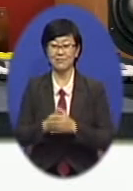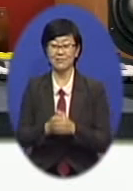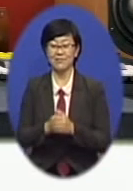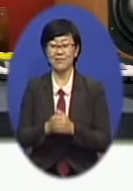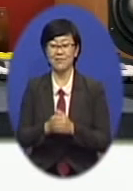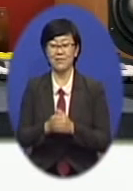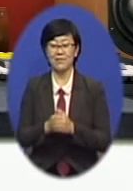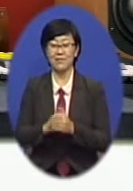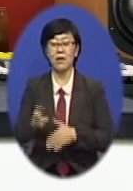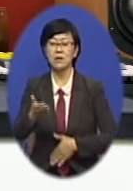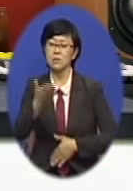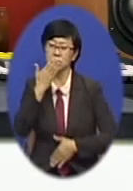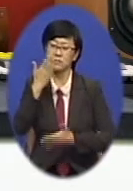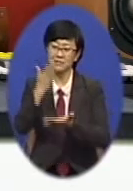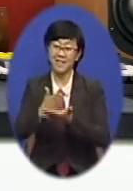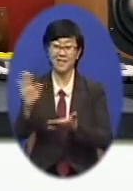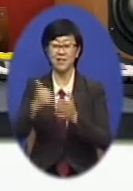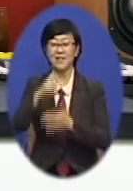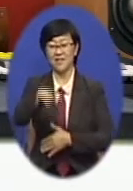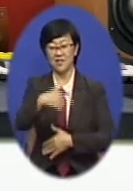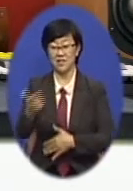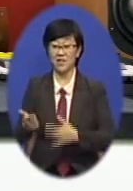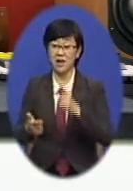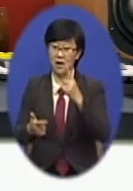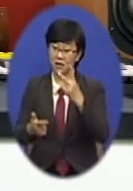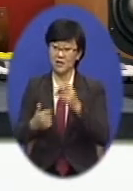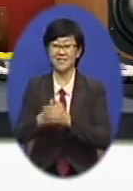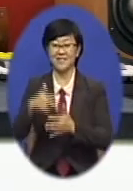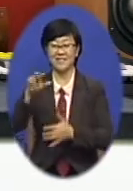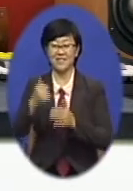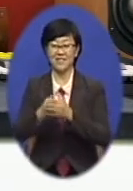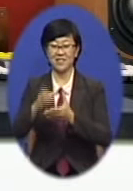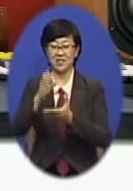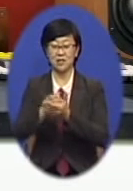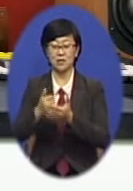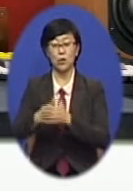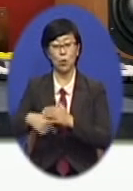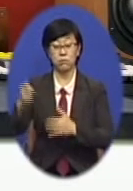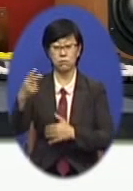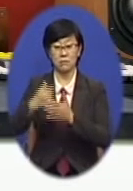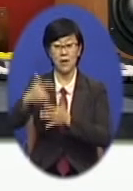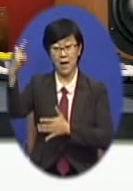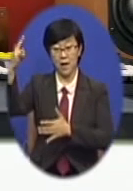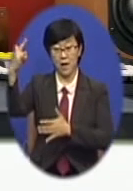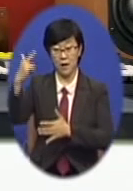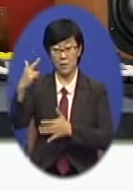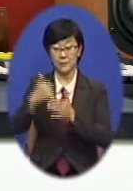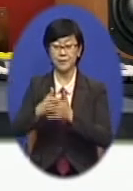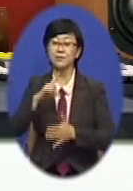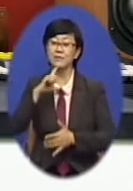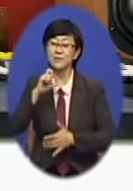분들은 아주 안 드실 수는 없고 하루에 한두 잔은 드시되 햇빛에 15분 내지